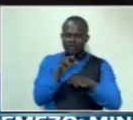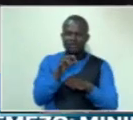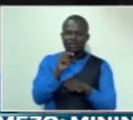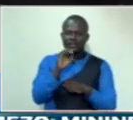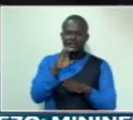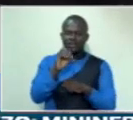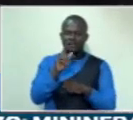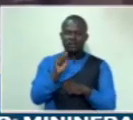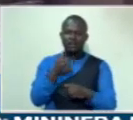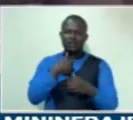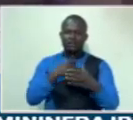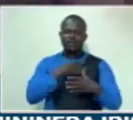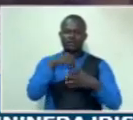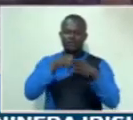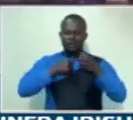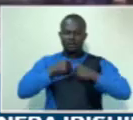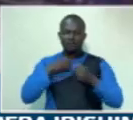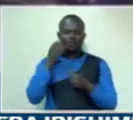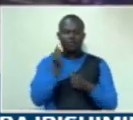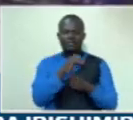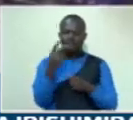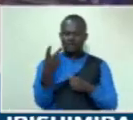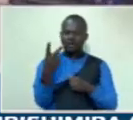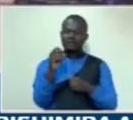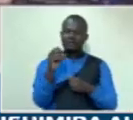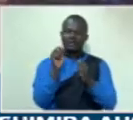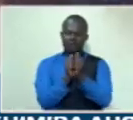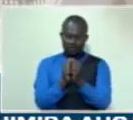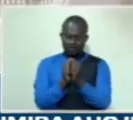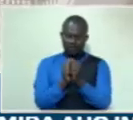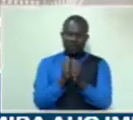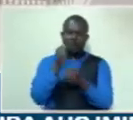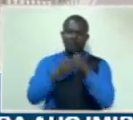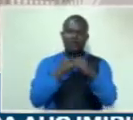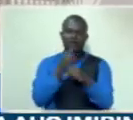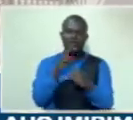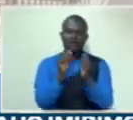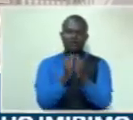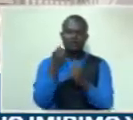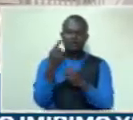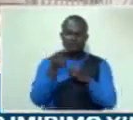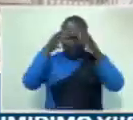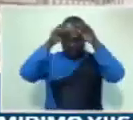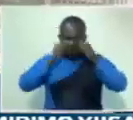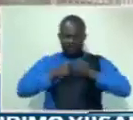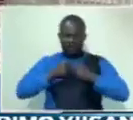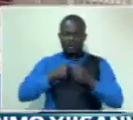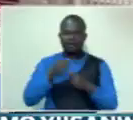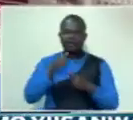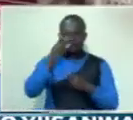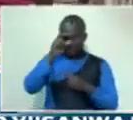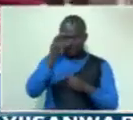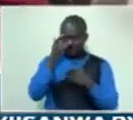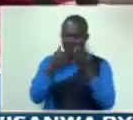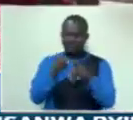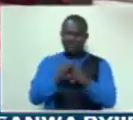Sarkozy agira uruzinduko mu Rwanda muri Gashyantare 2010. Mu mwaka wakurikiyeho wa 2011, perezida w'u Rwanda Paul Kagame nawe